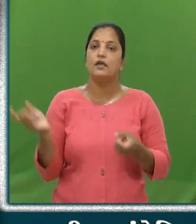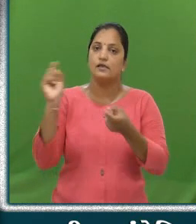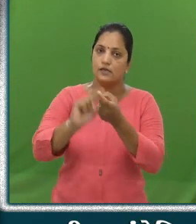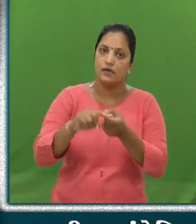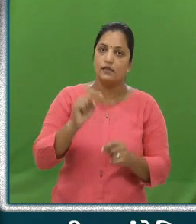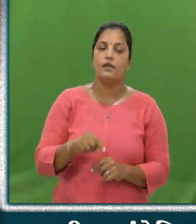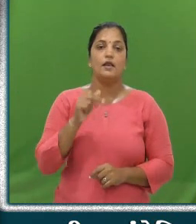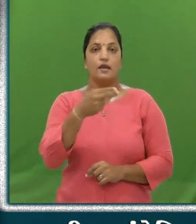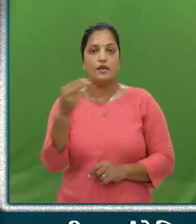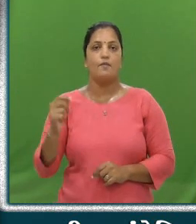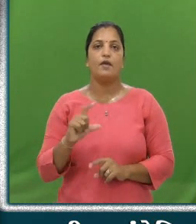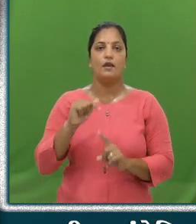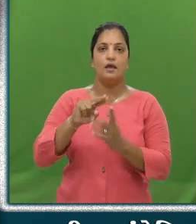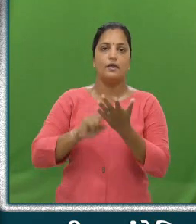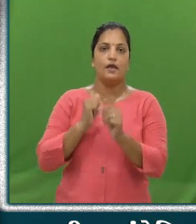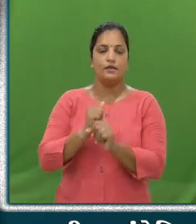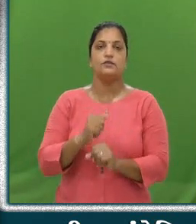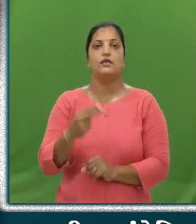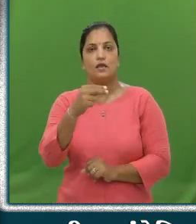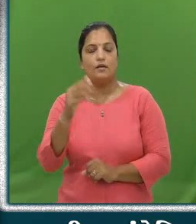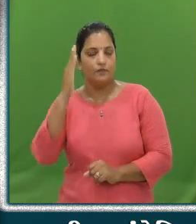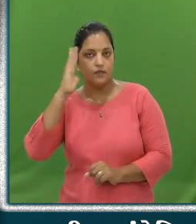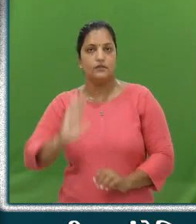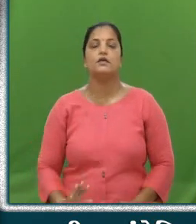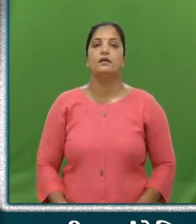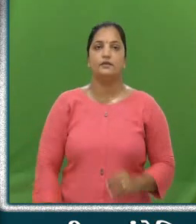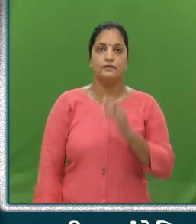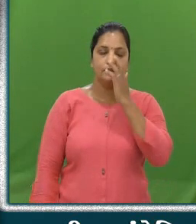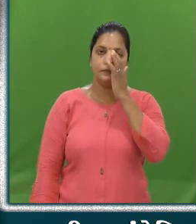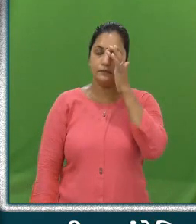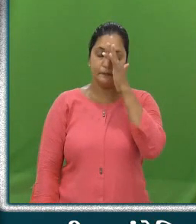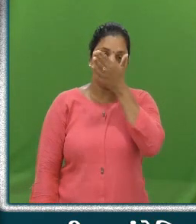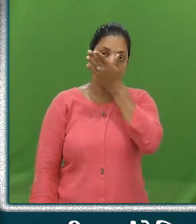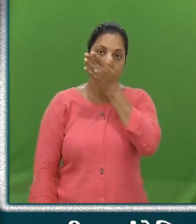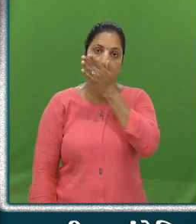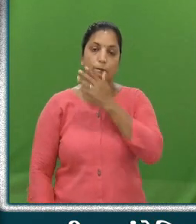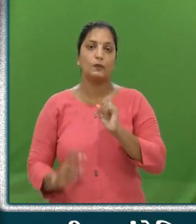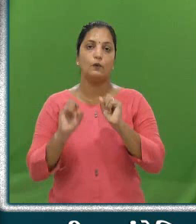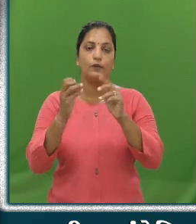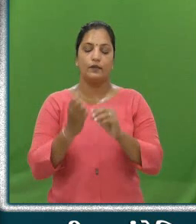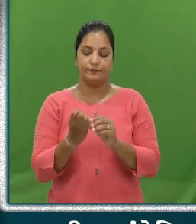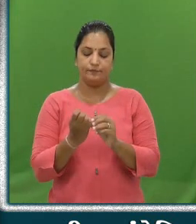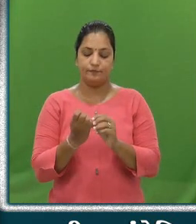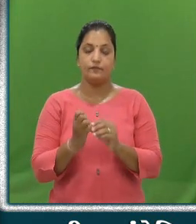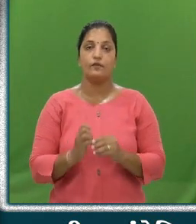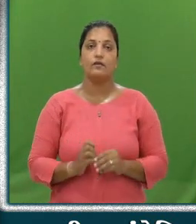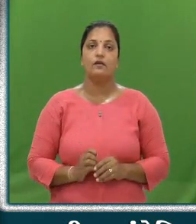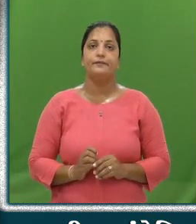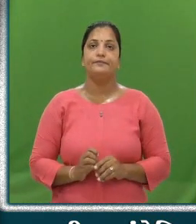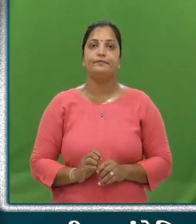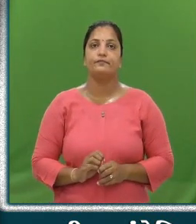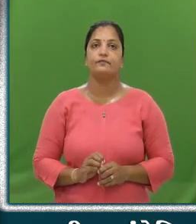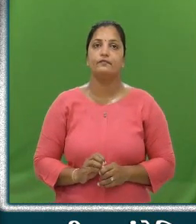ઘટના છે તેને આપણે લિંગ નિશ્ચયન તરીકે ઓળખવામાં આવે છે બરોબર. હવે જે વાત